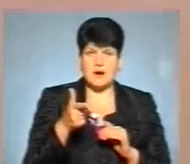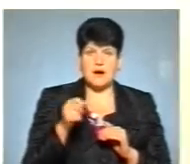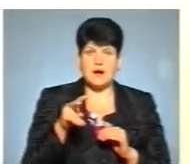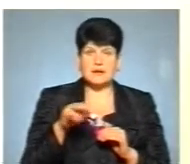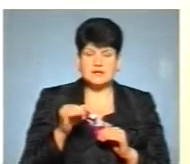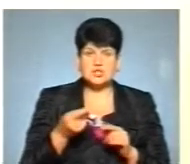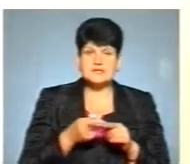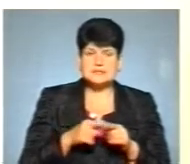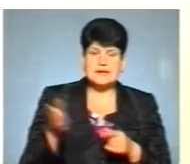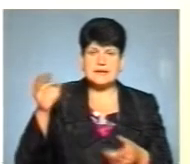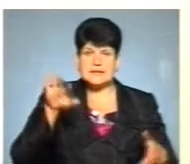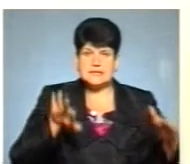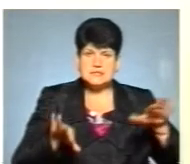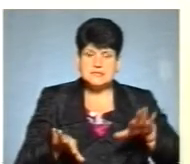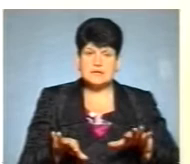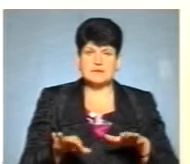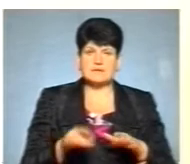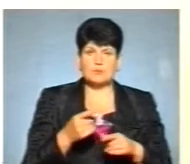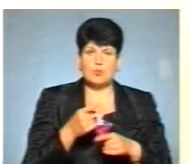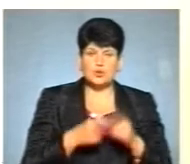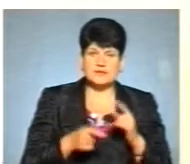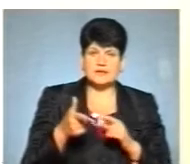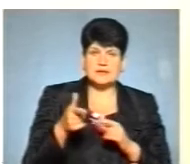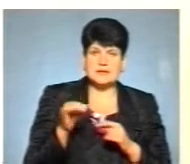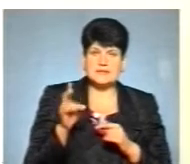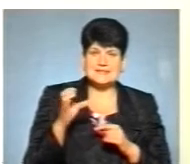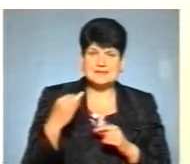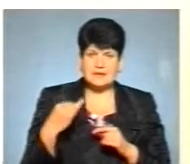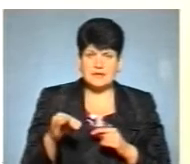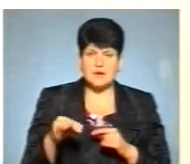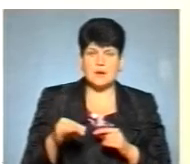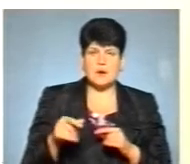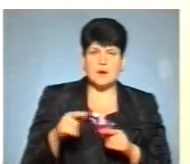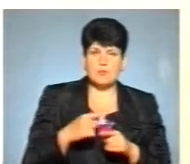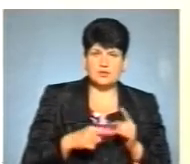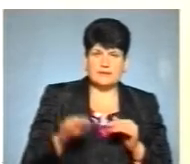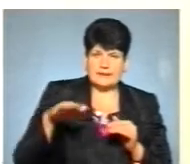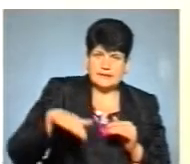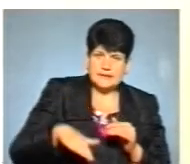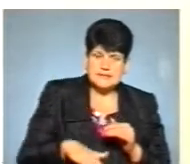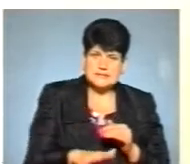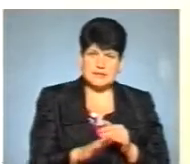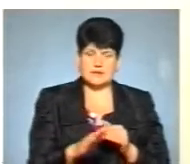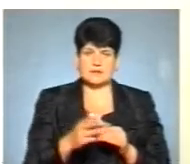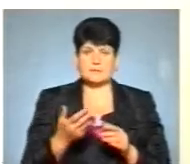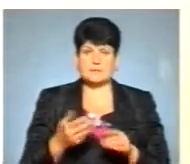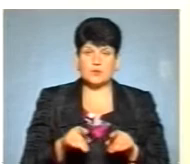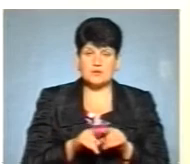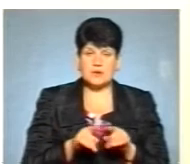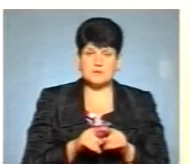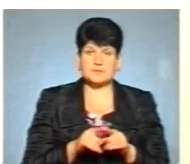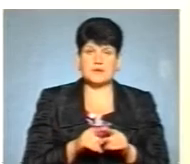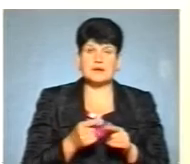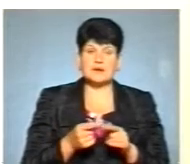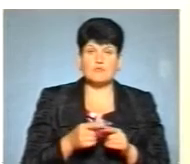ще гірський місцевість, Дністер, він половина гірський, половина йде низинний по нашій території, по Хмельниччині, він це, на Молдавію це